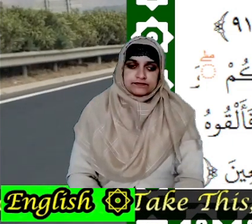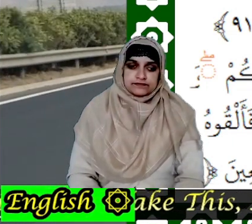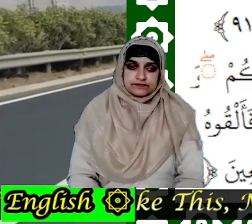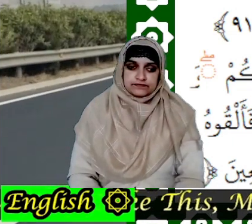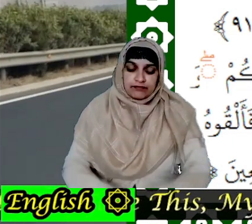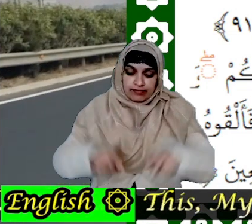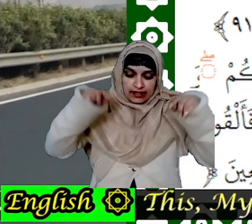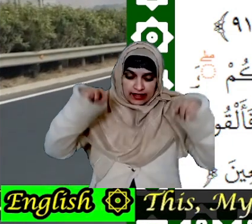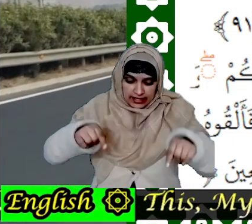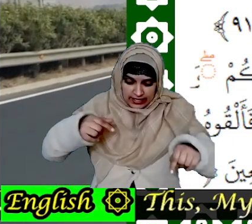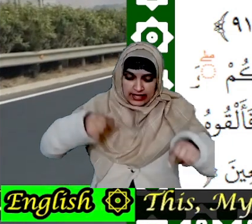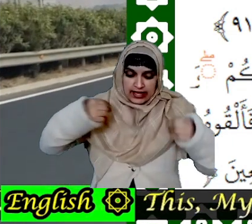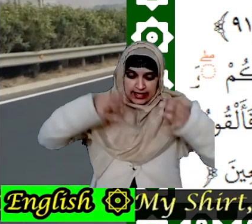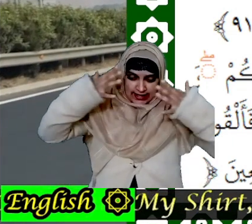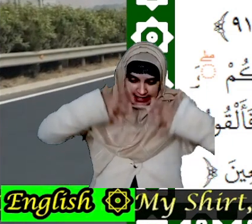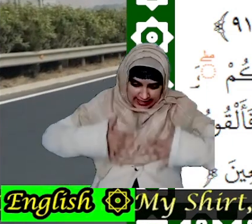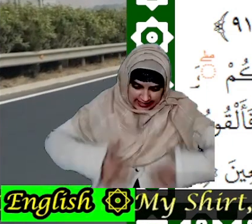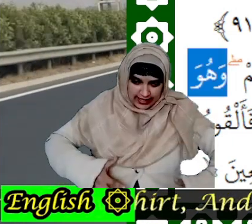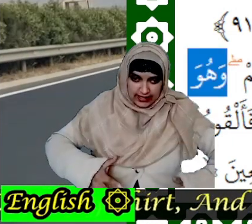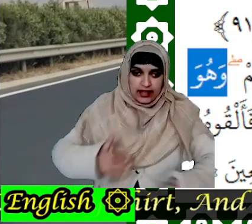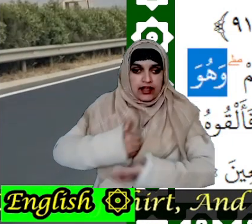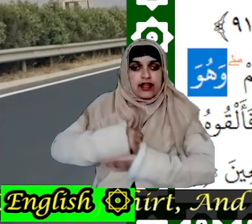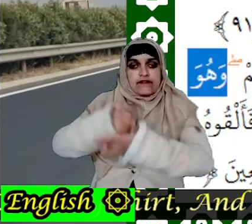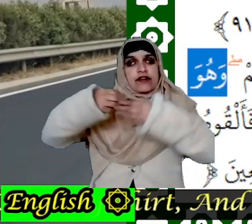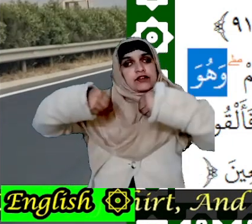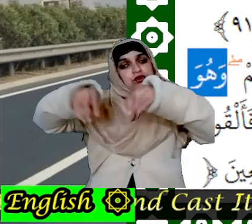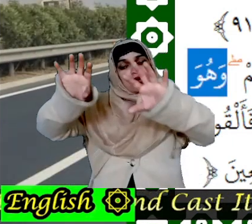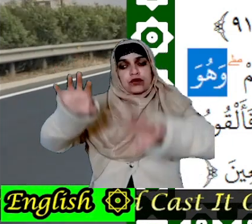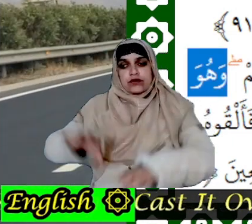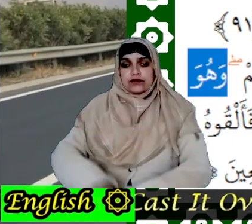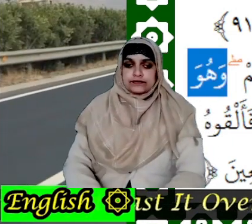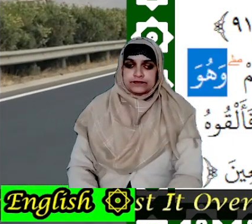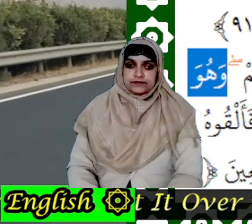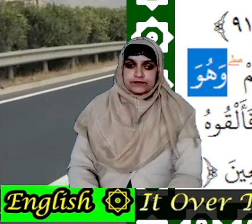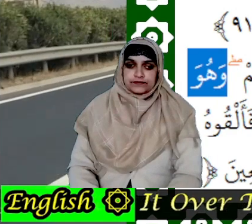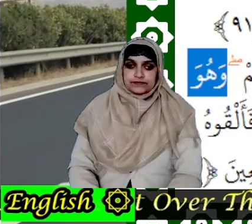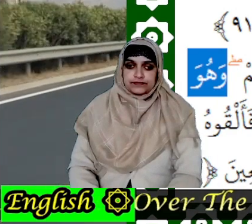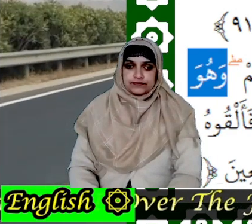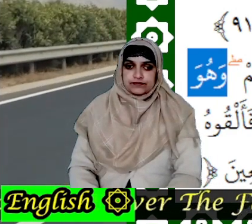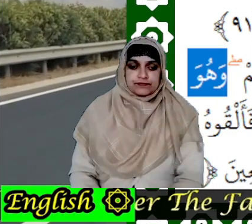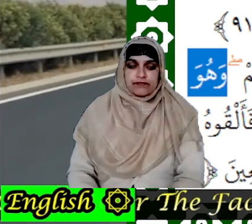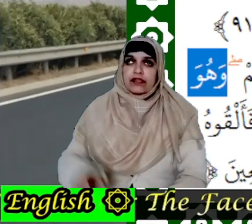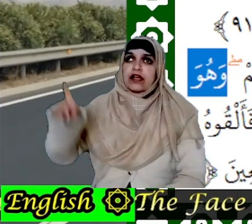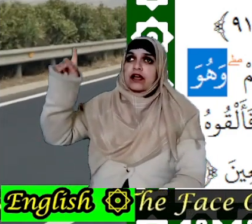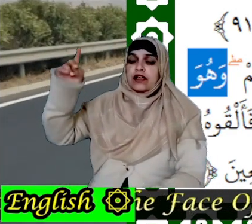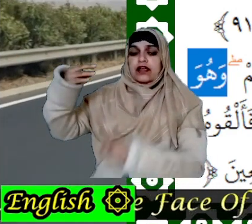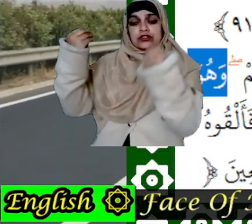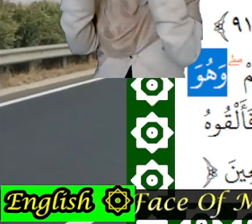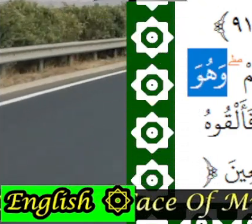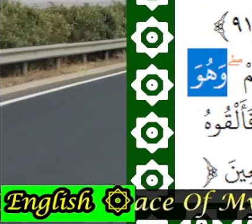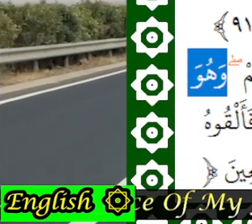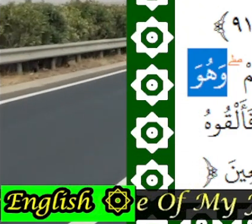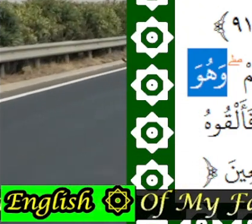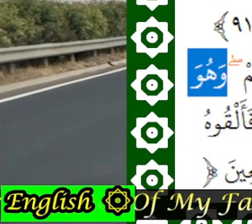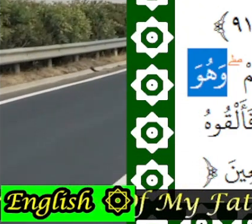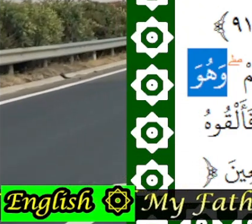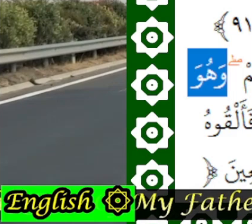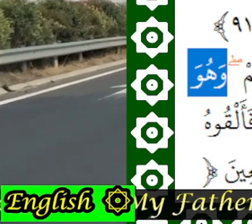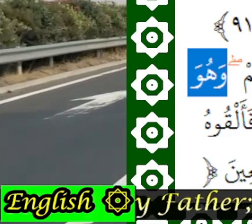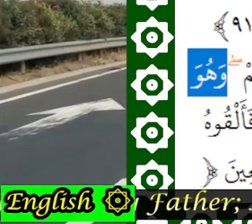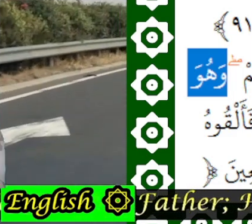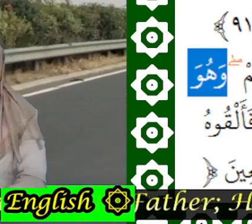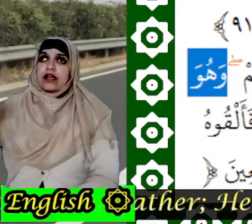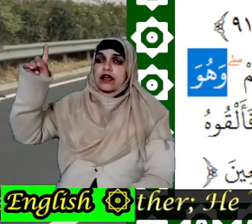اسنيها أرارمو الروانين سنتتو في قبده ووارم الراهمين ربي نرة طلعنا من ما طلوتي